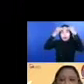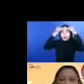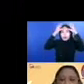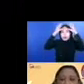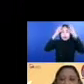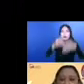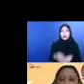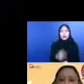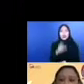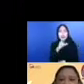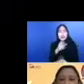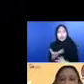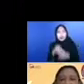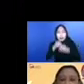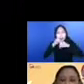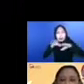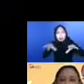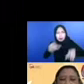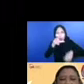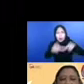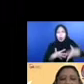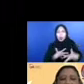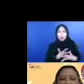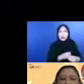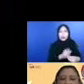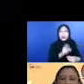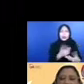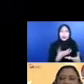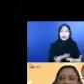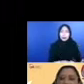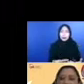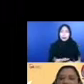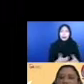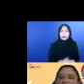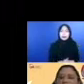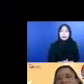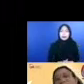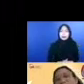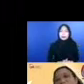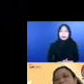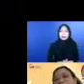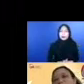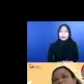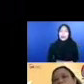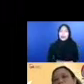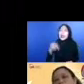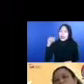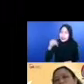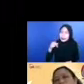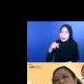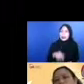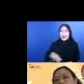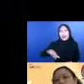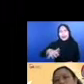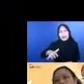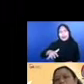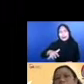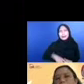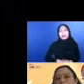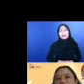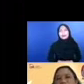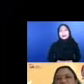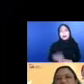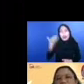tahu, paham, tertarik, kemudian memiliki atau menggunakan produk layanan keuangan digital? Ini yang kadang-kadang kita suka